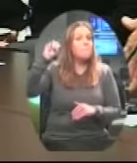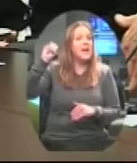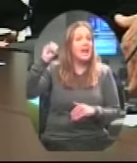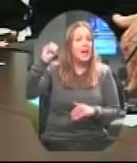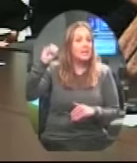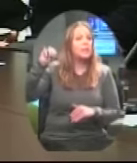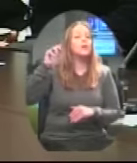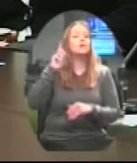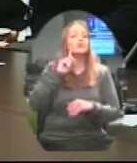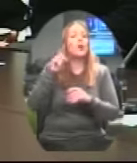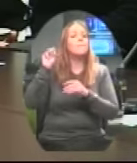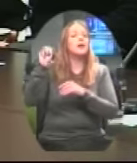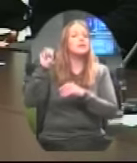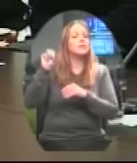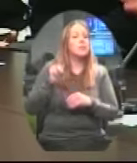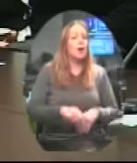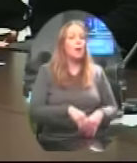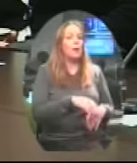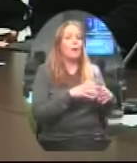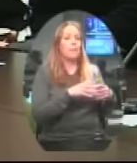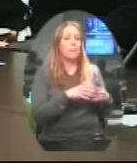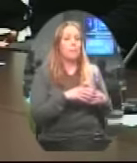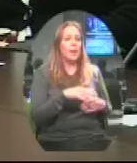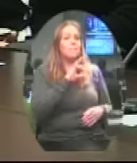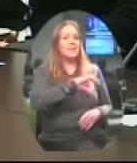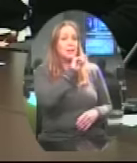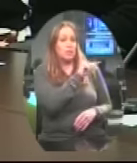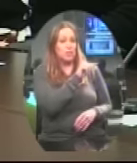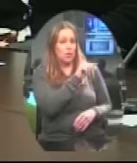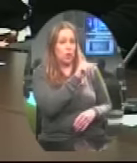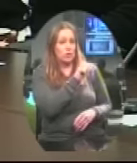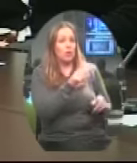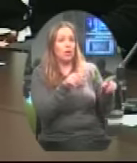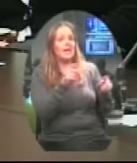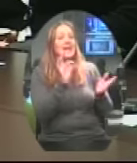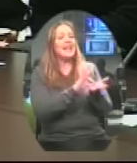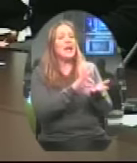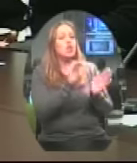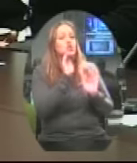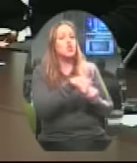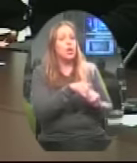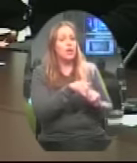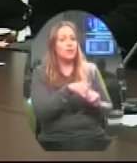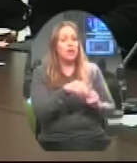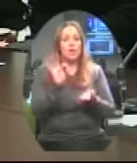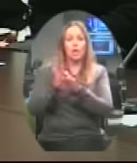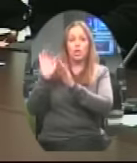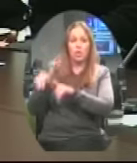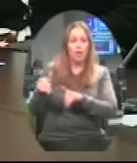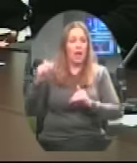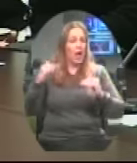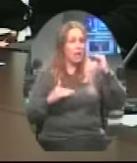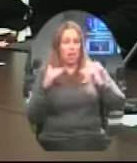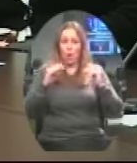המועצות, ז'דנוב, ז'דנוביזם. אלה הם רגעי השפל של המדינות האלה. אני לא משווה שום דבר לשום דבר